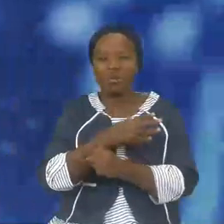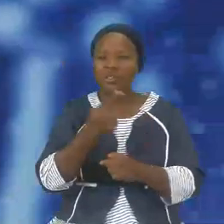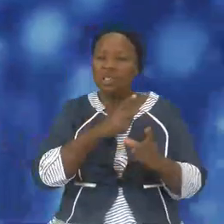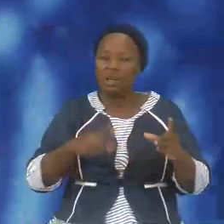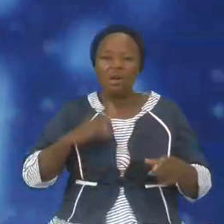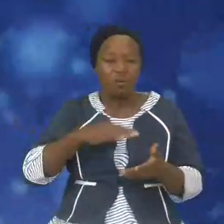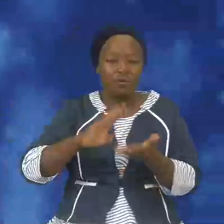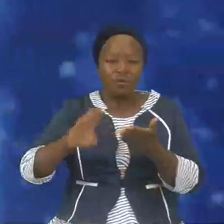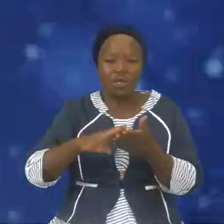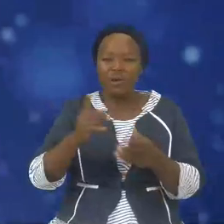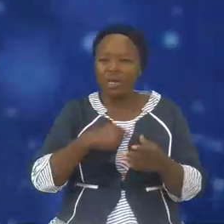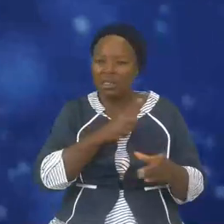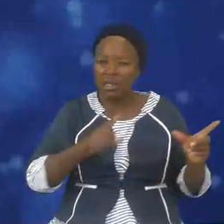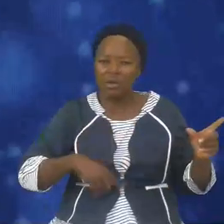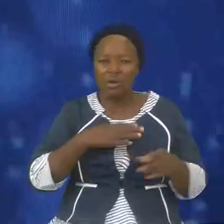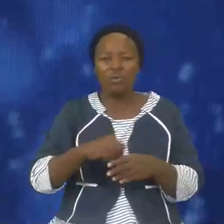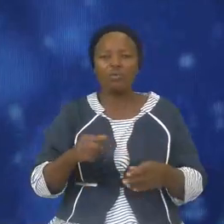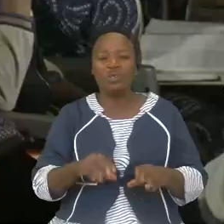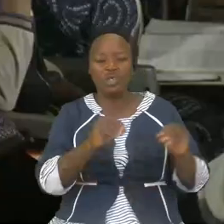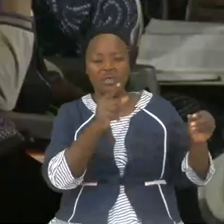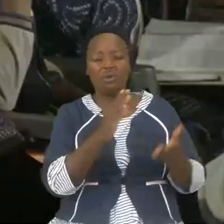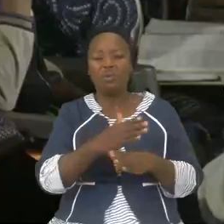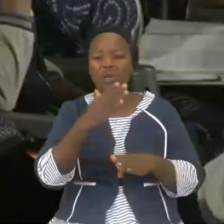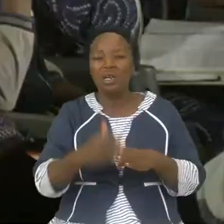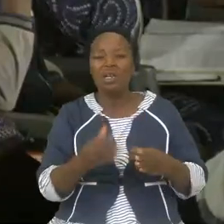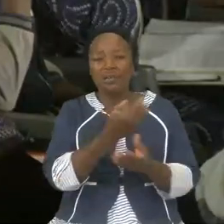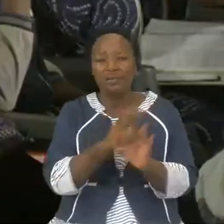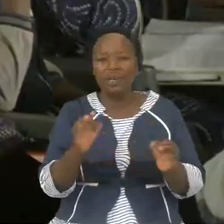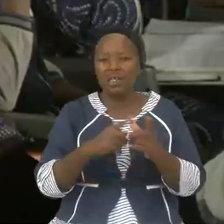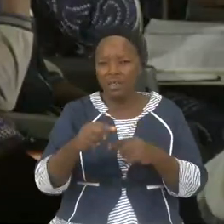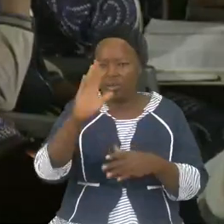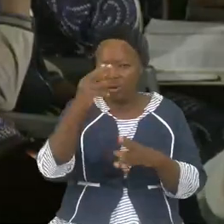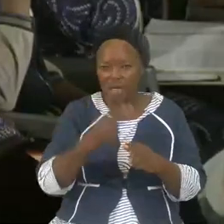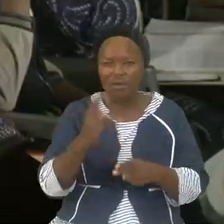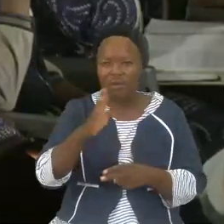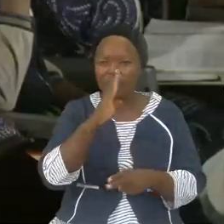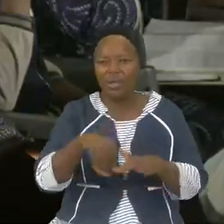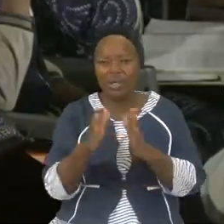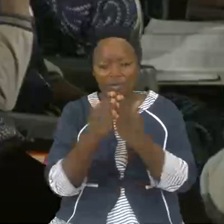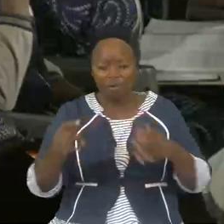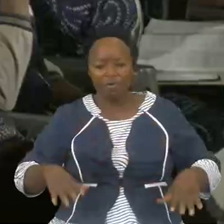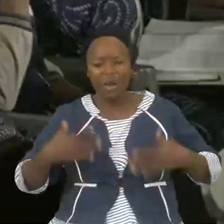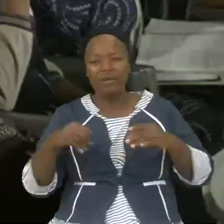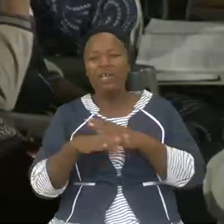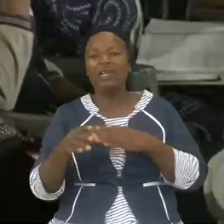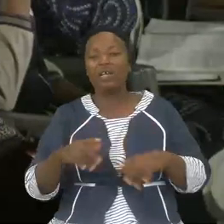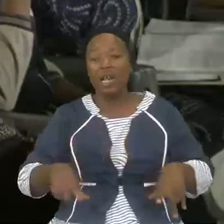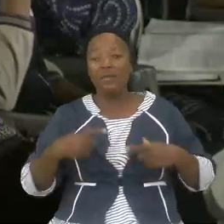Le Seigneur va te pardonner. Le Seigneur va t'affranchir complètement et puis ton nom sera dans le livre de vie au